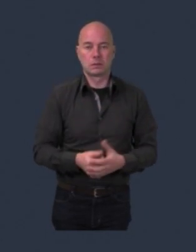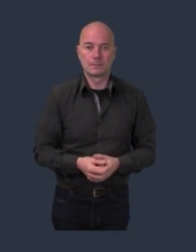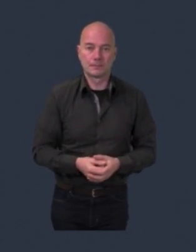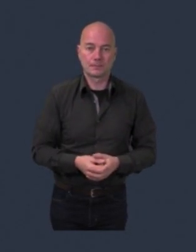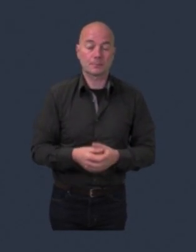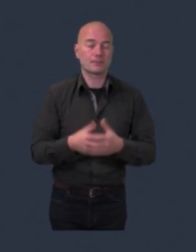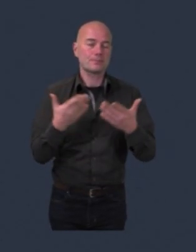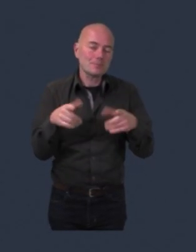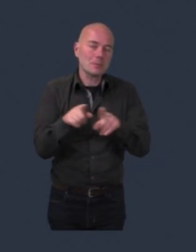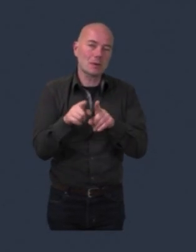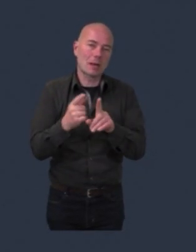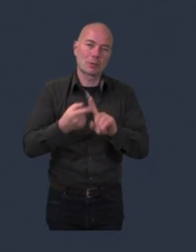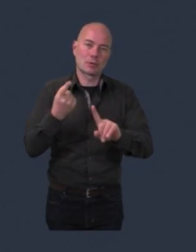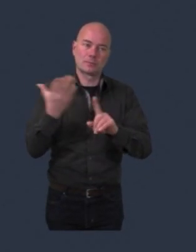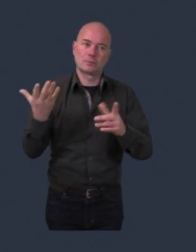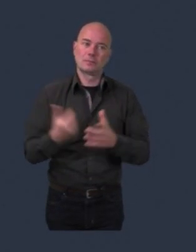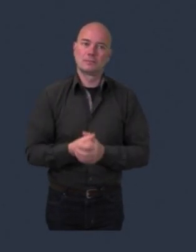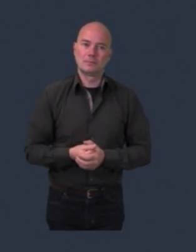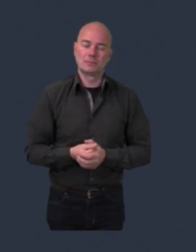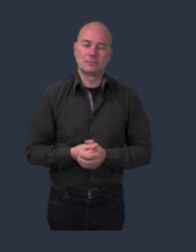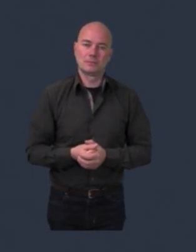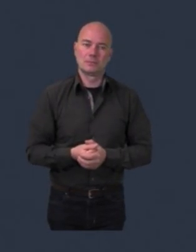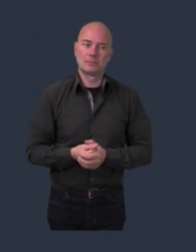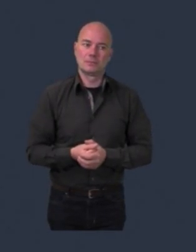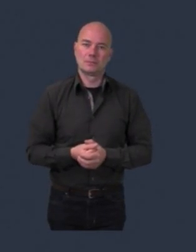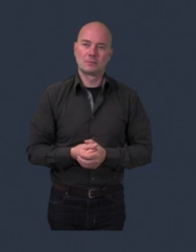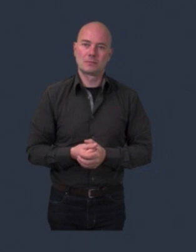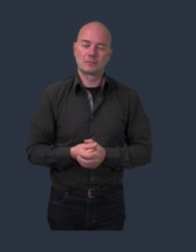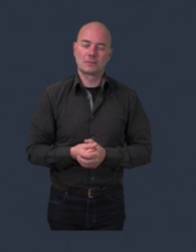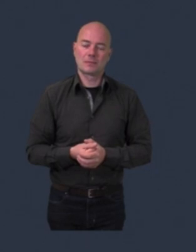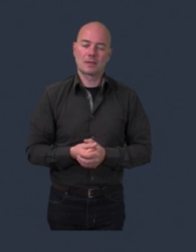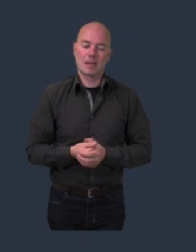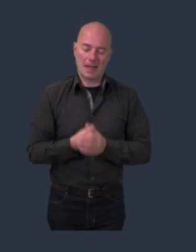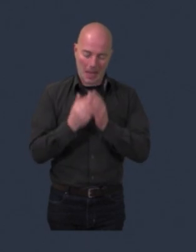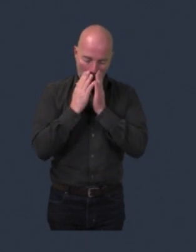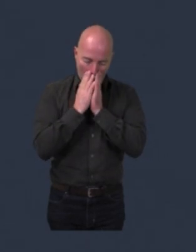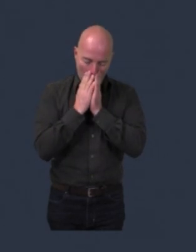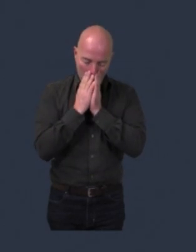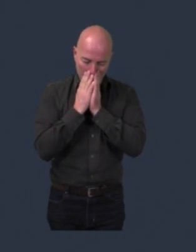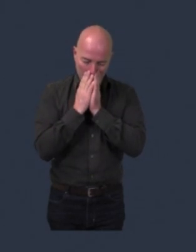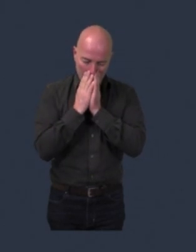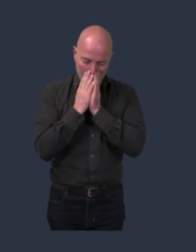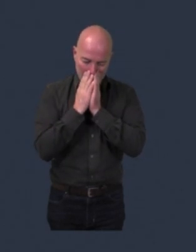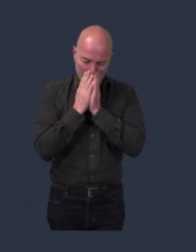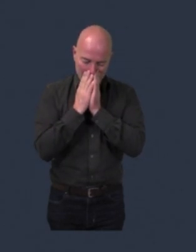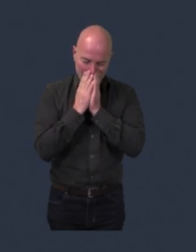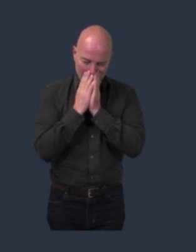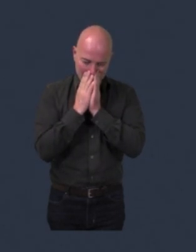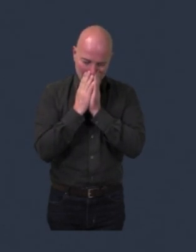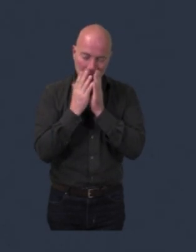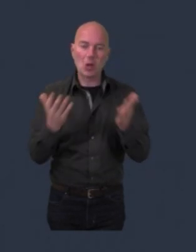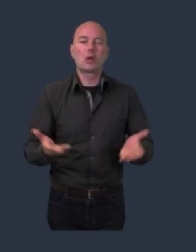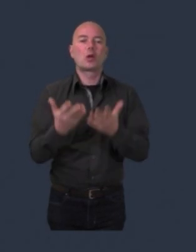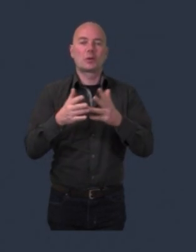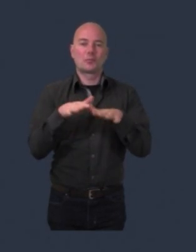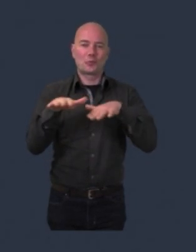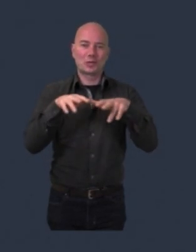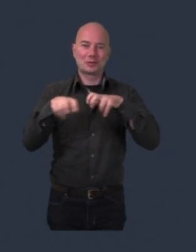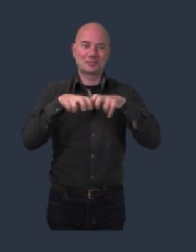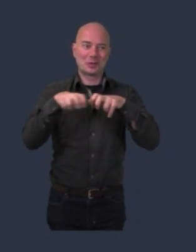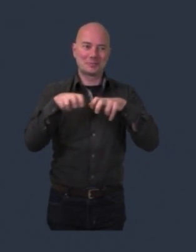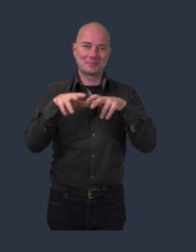important, c'est évidemment favoriser un moyen de transport durable, écologique, en faisant véritablement le